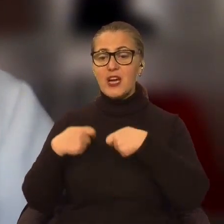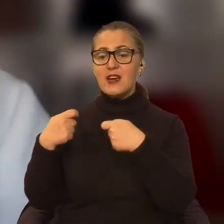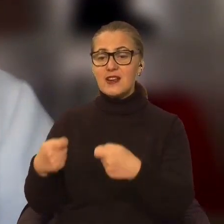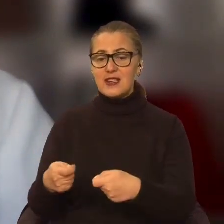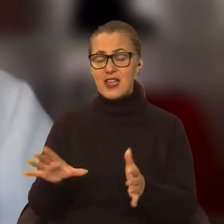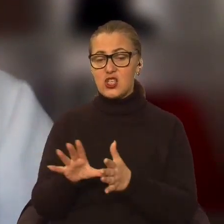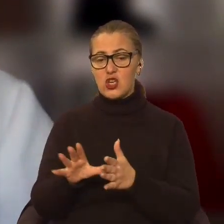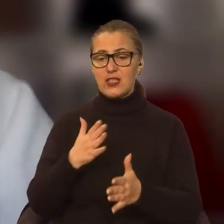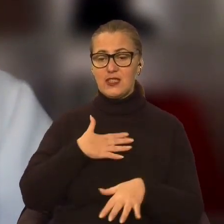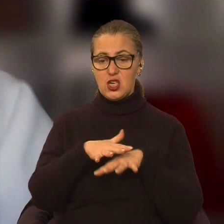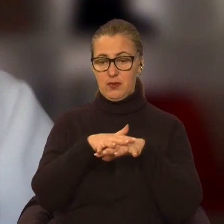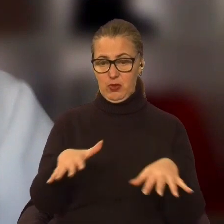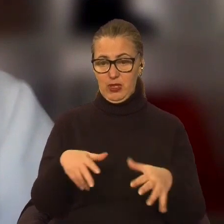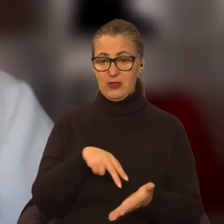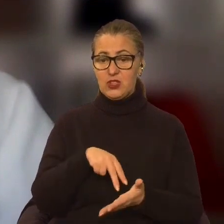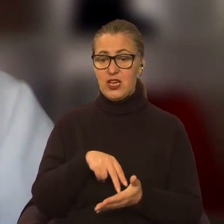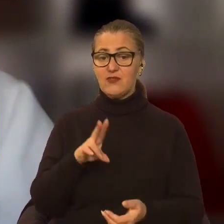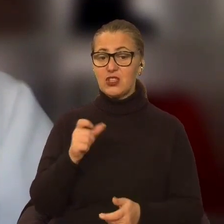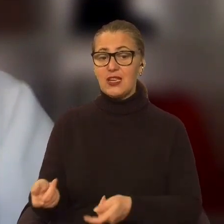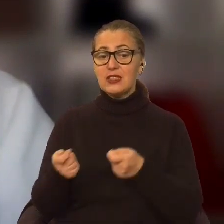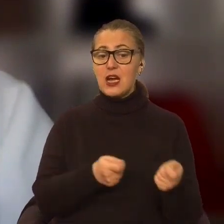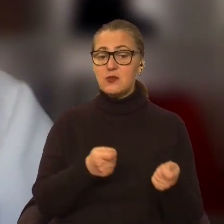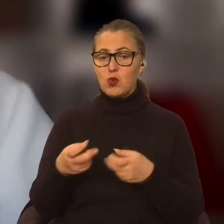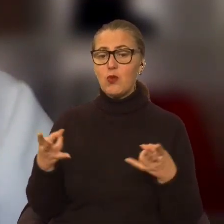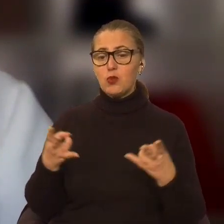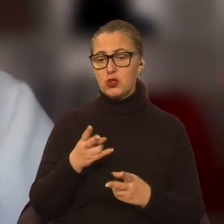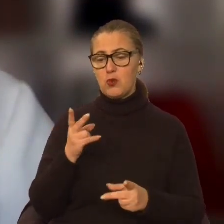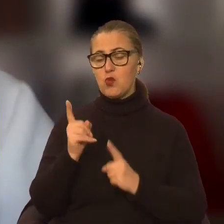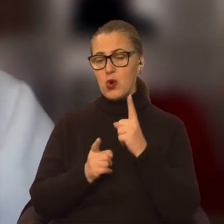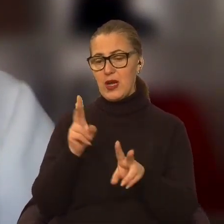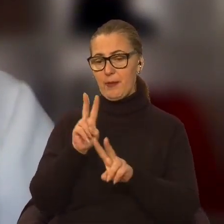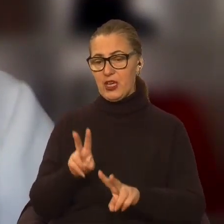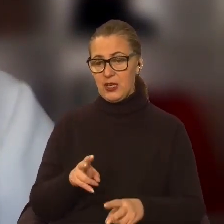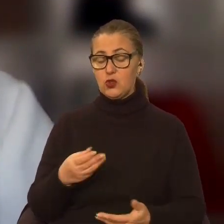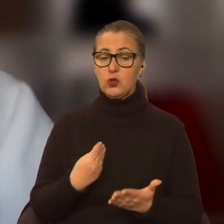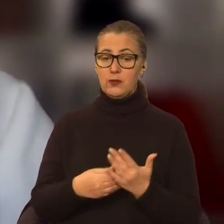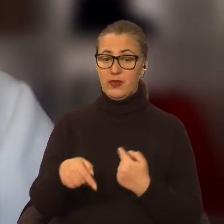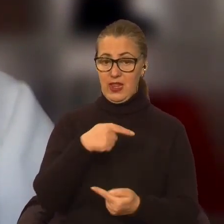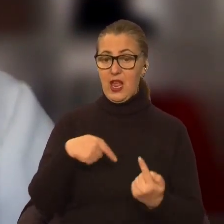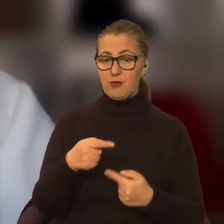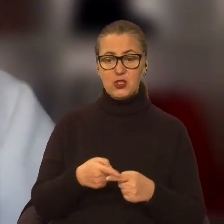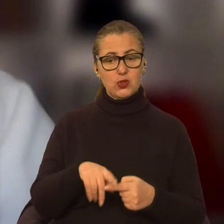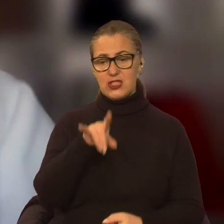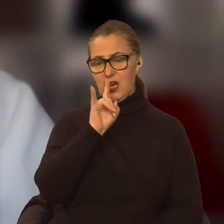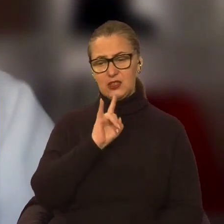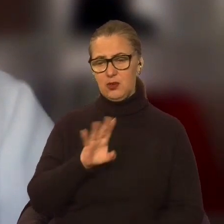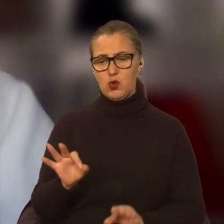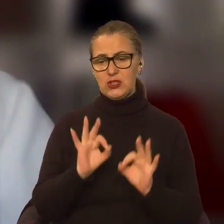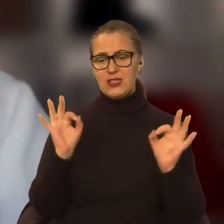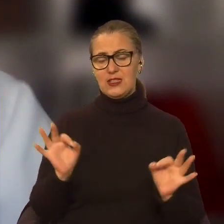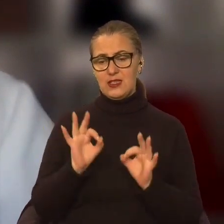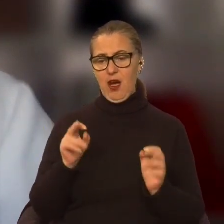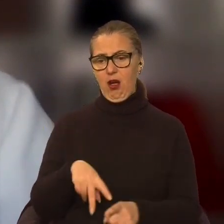мережами відповідно тариф на транспортування потребує перегляду але для бізнесу це не буде ніяким